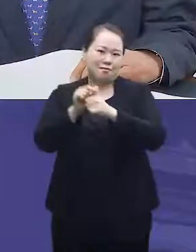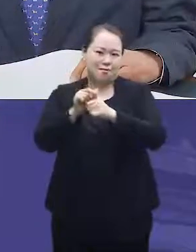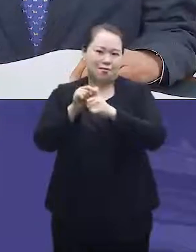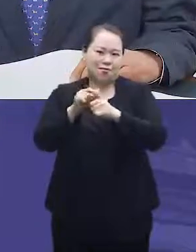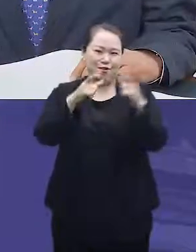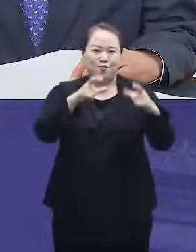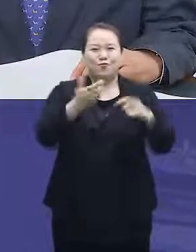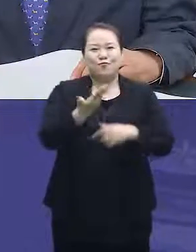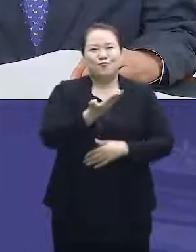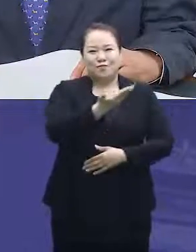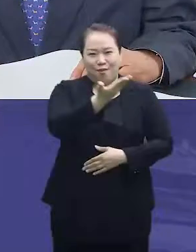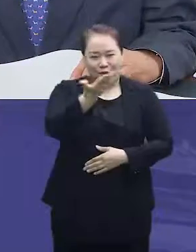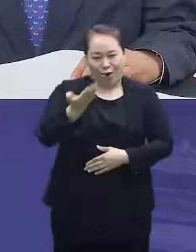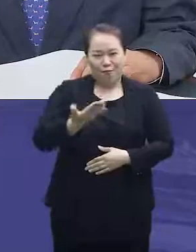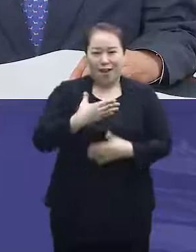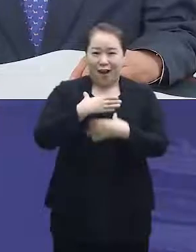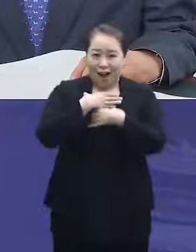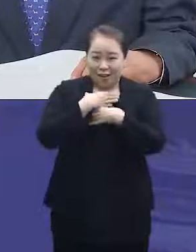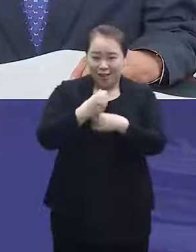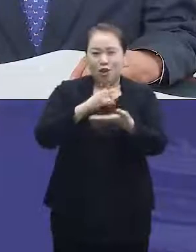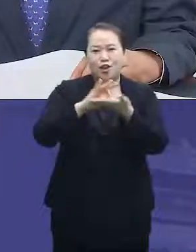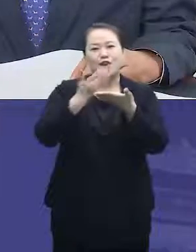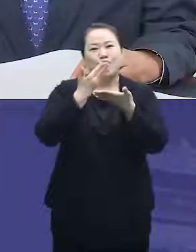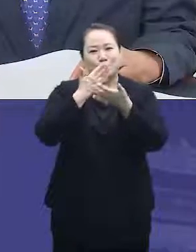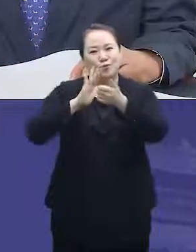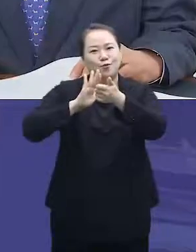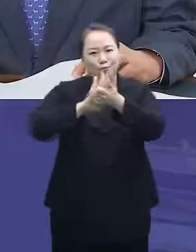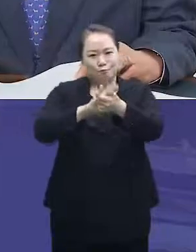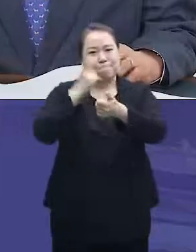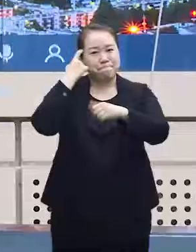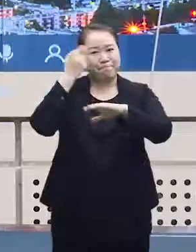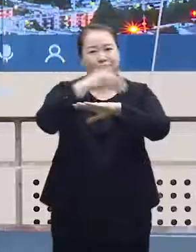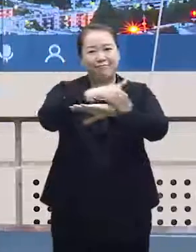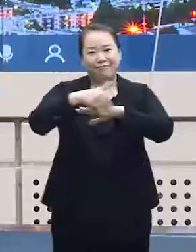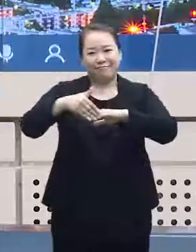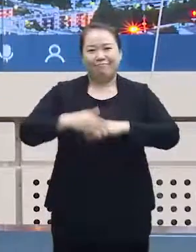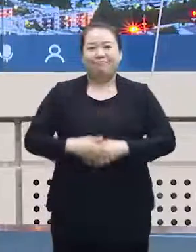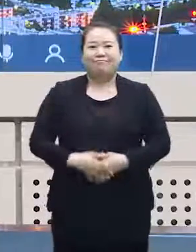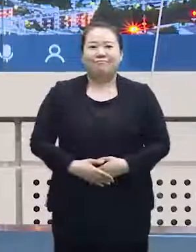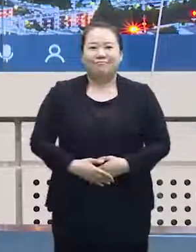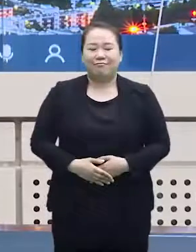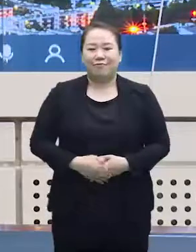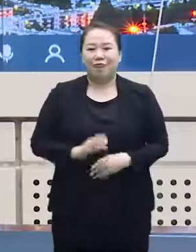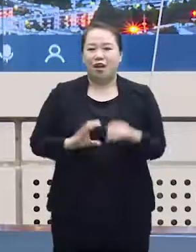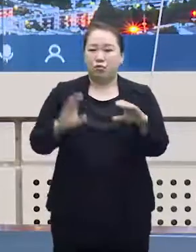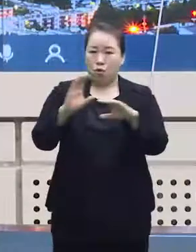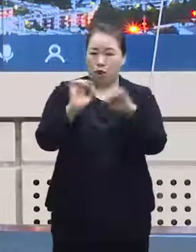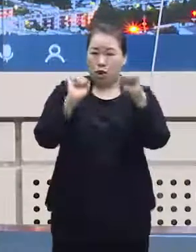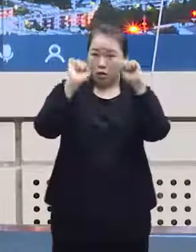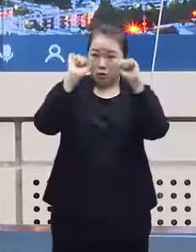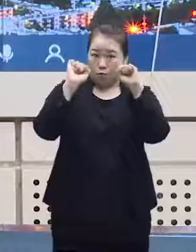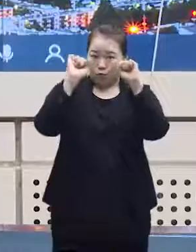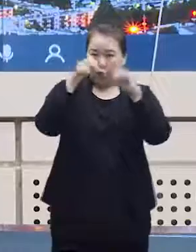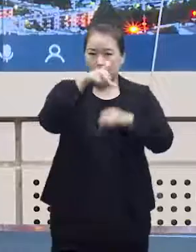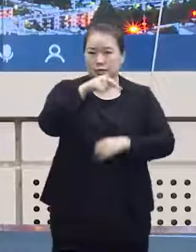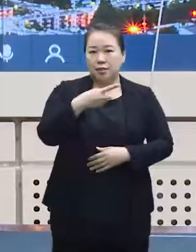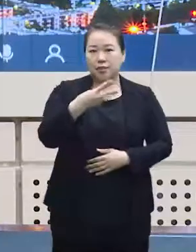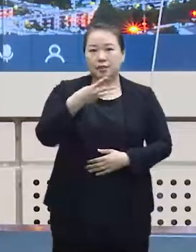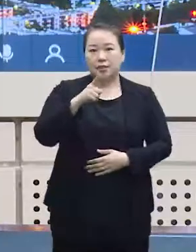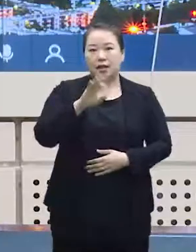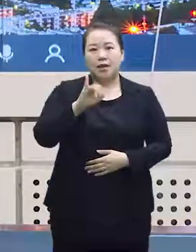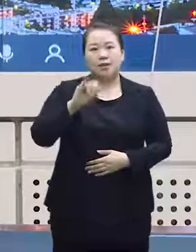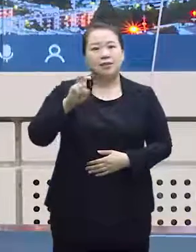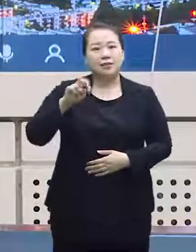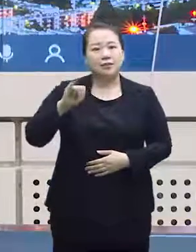여러분께서 안전하게 즐기실 수 있도록 도와드릴 계획입니다. 나아가서 스포츠 클라이밍 종목의 활성화를